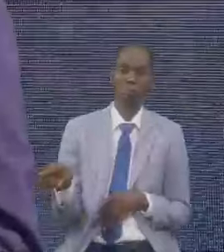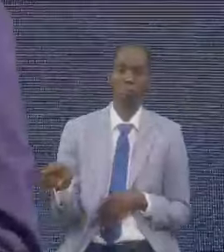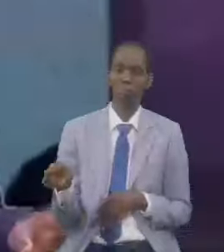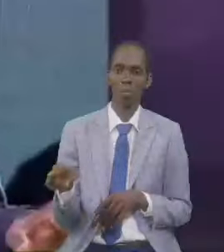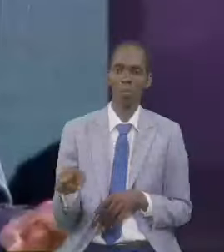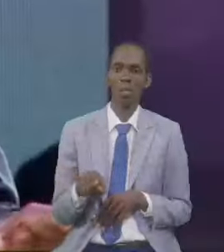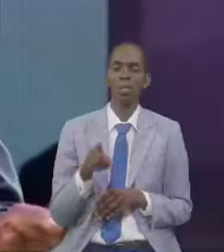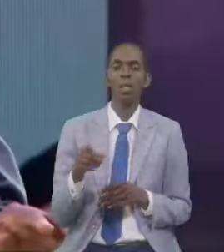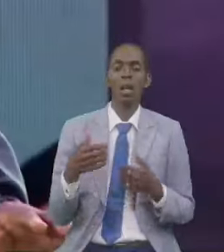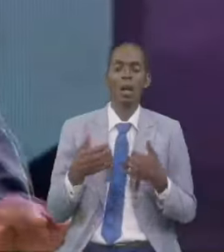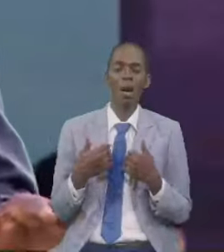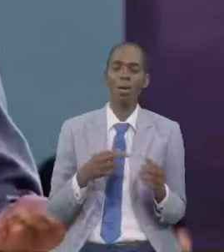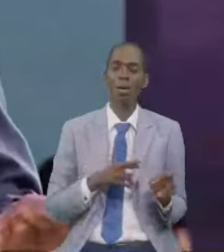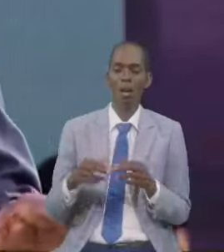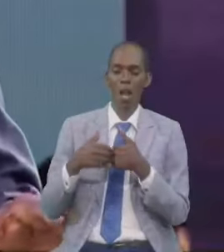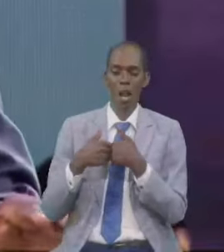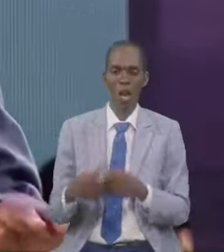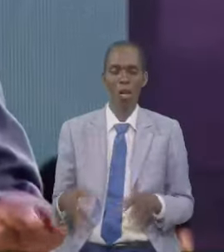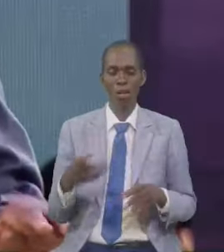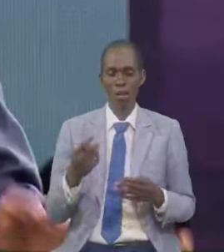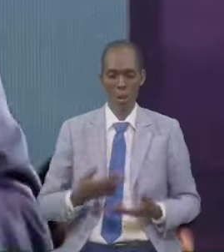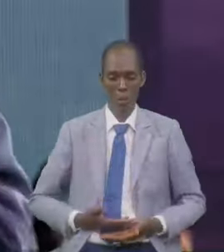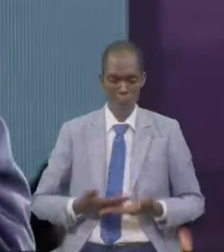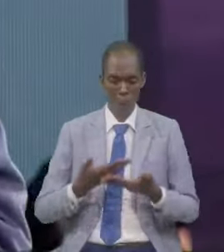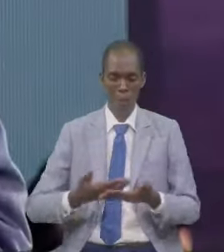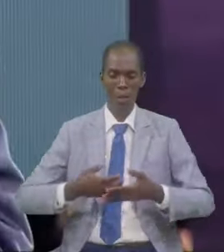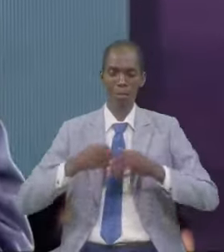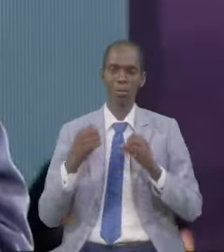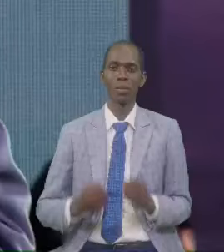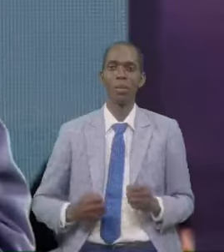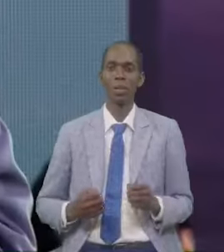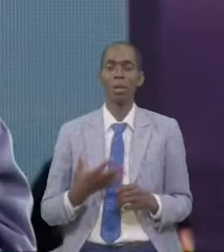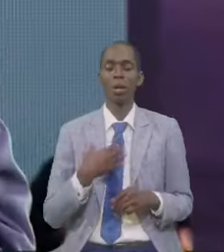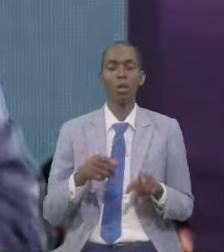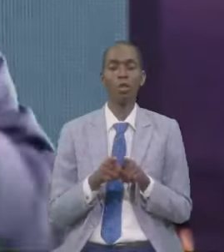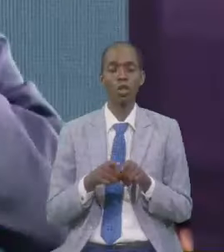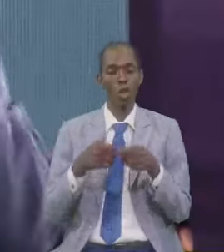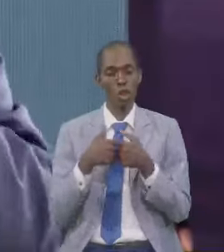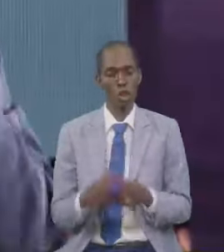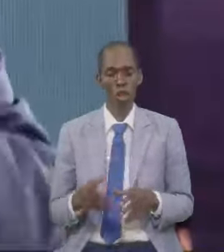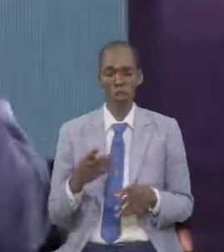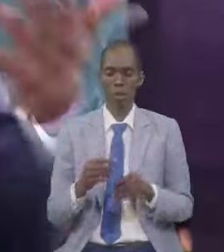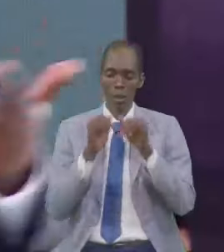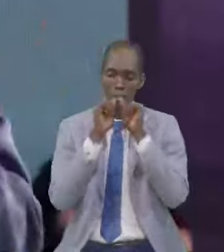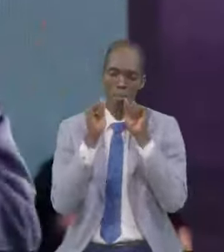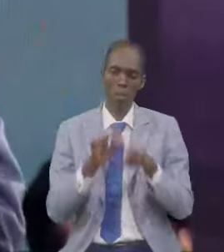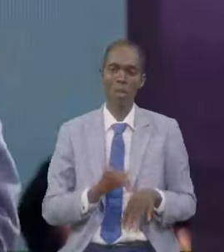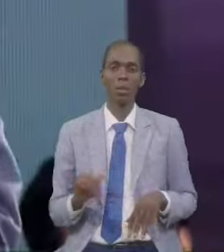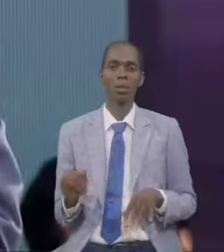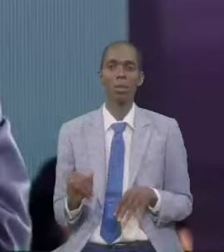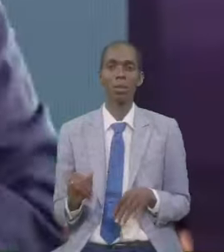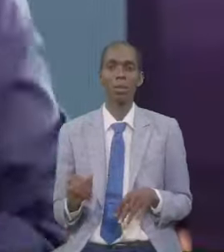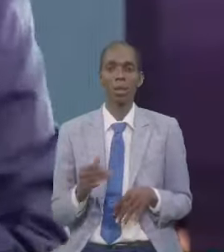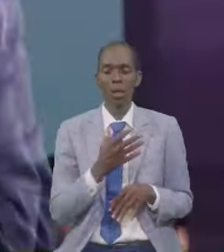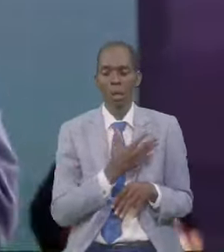birthright. అతడు జ్యేష్ఠత్వం కోల్పోయాడు. He lost also the blessing. ఆశీర్వాదాలు కూడా కోల్పోయాడు. He cried and